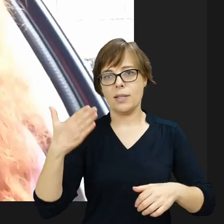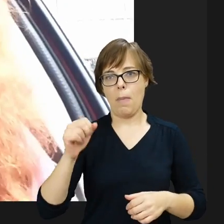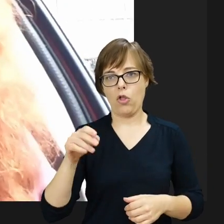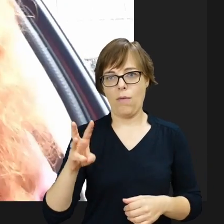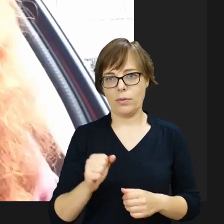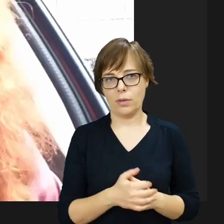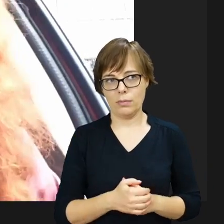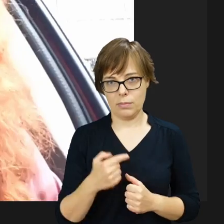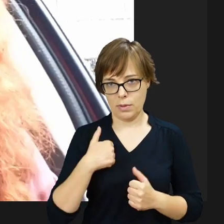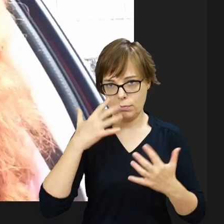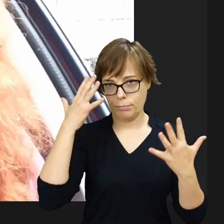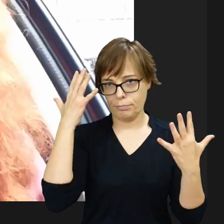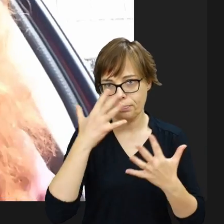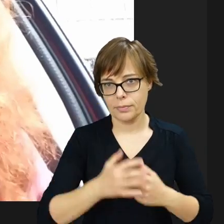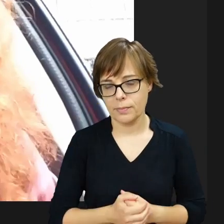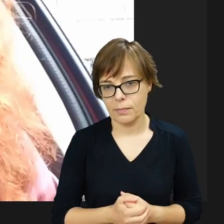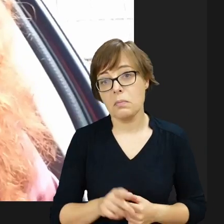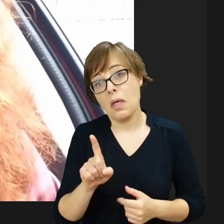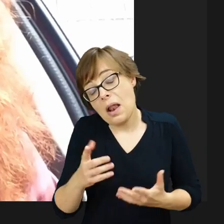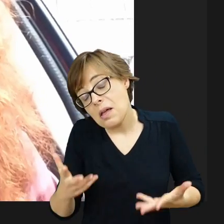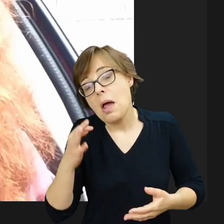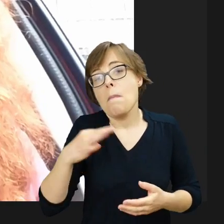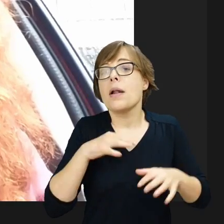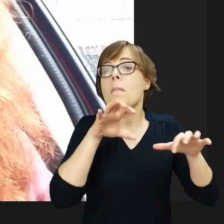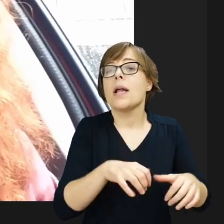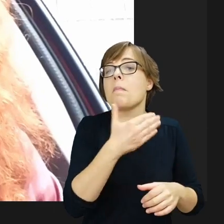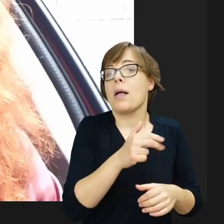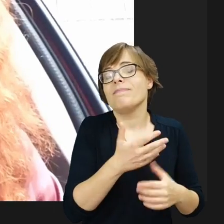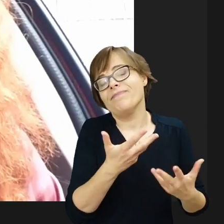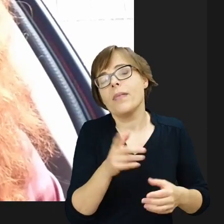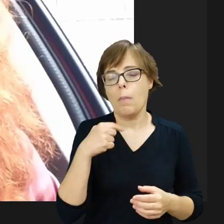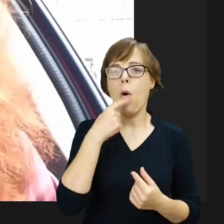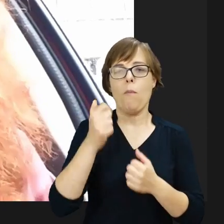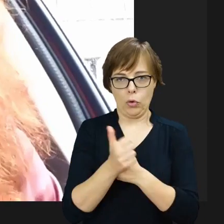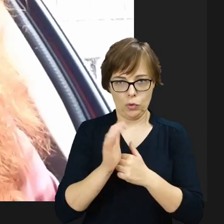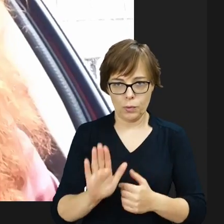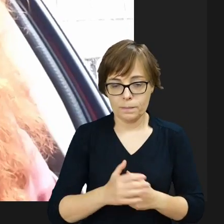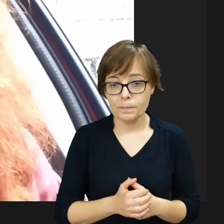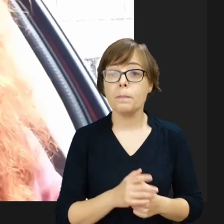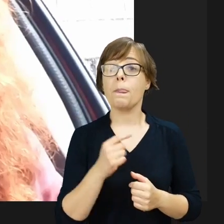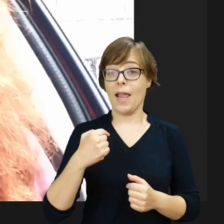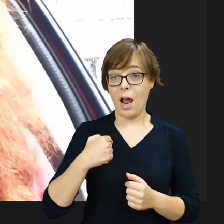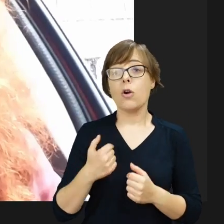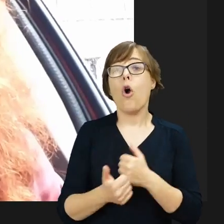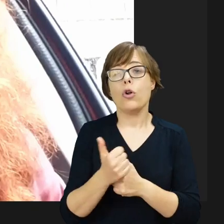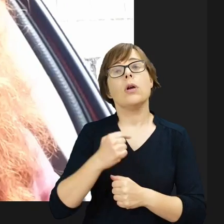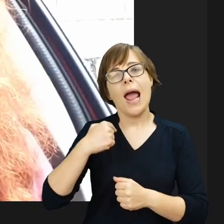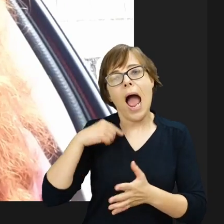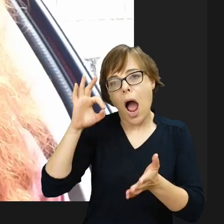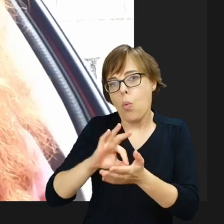zdziwiłam. No ale pani prezes Manowska, o co chodziło? Chodziło o to, że dowiedziałam się,